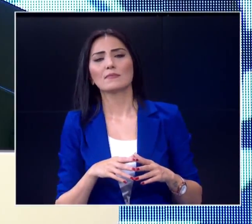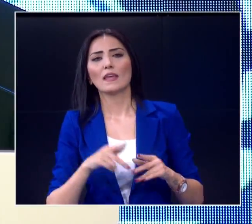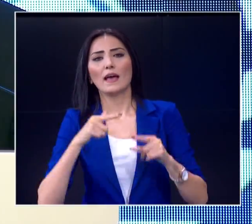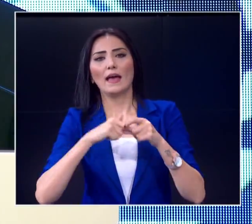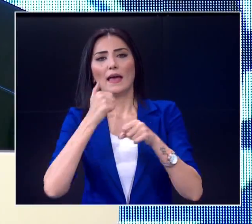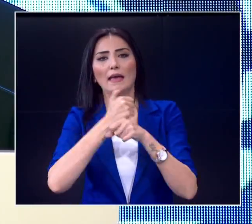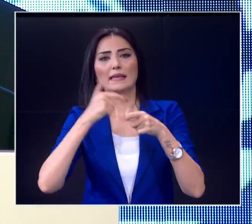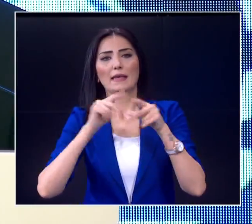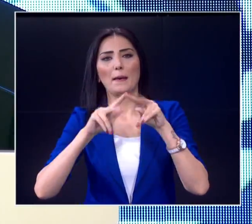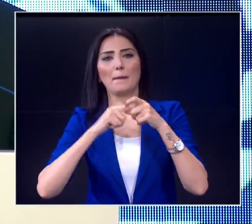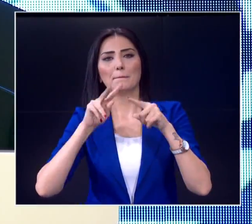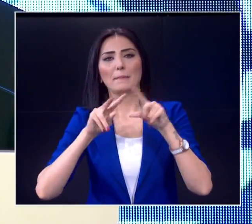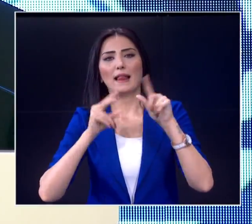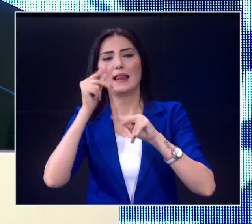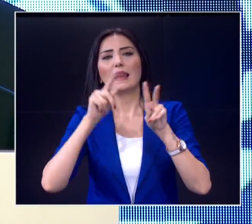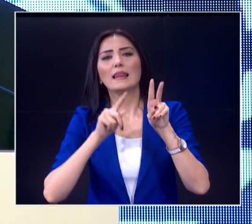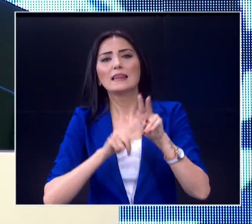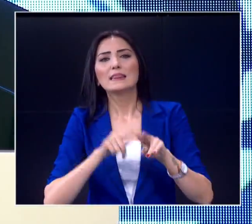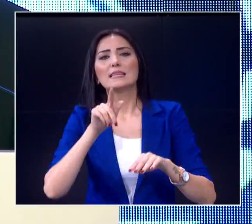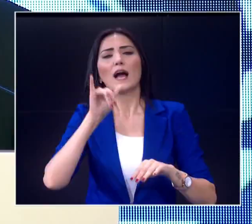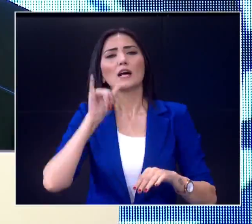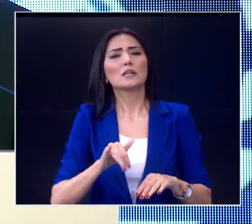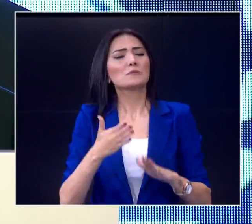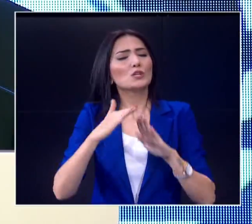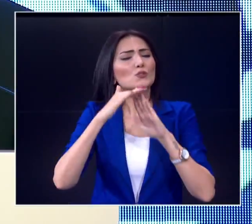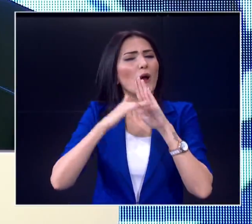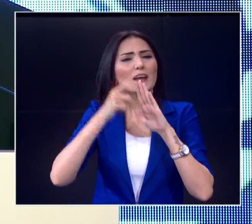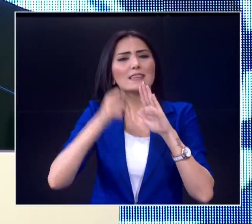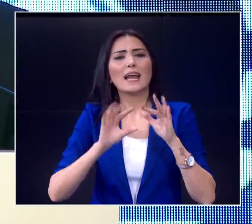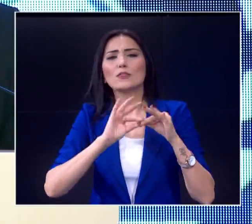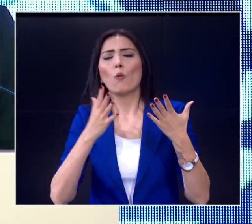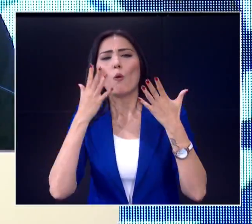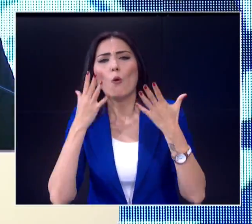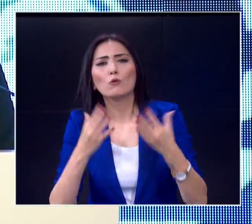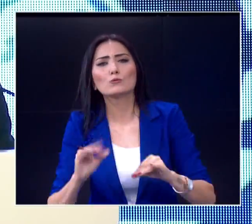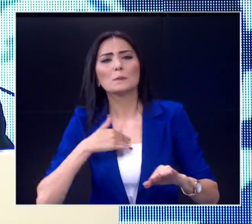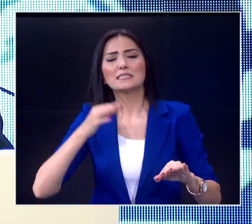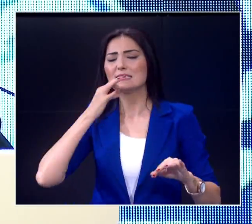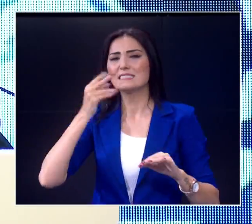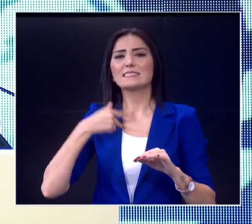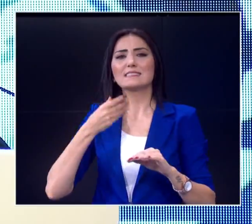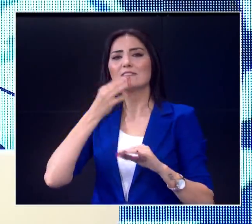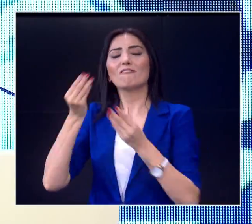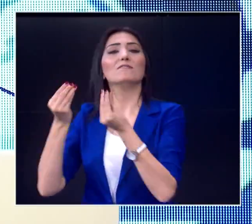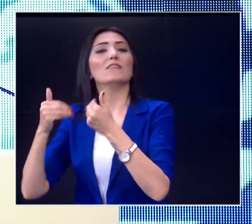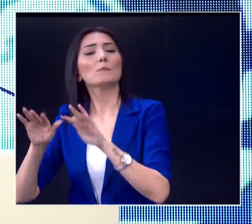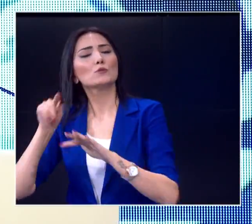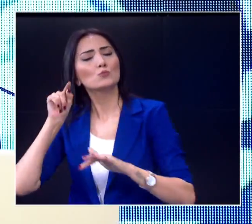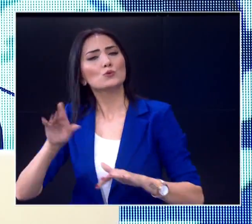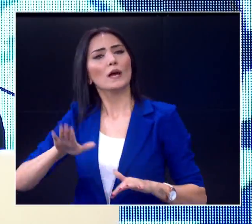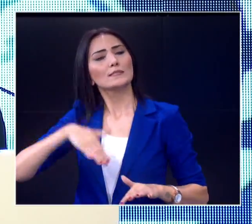egemenlik haklarımızdan şartlar ne olursa olsun zerre kadar taviz vermedik. Bundan sonra